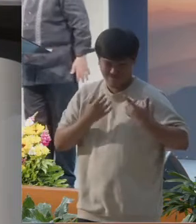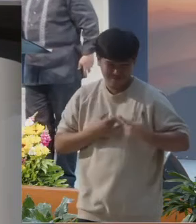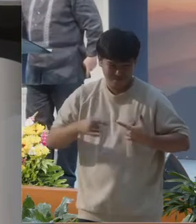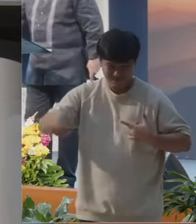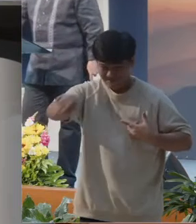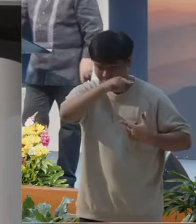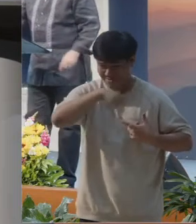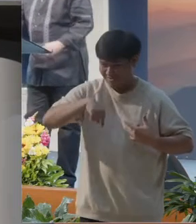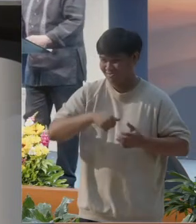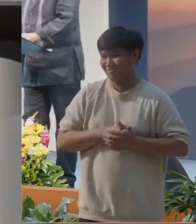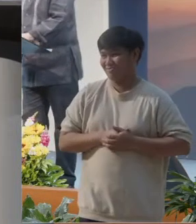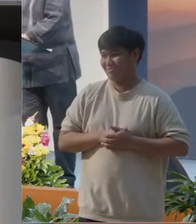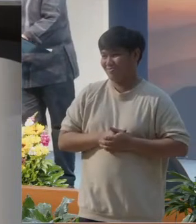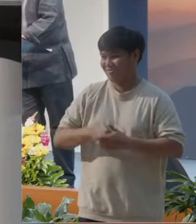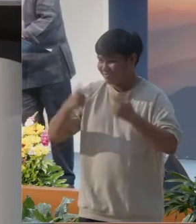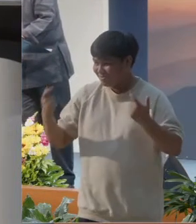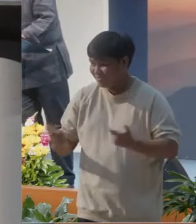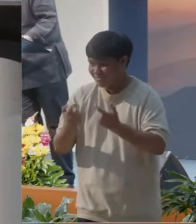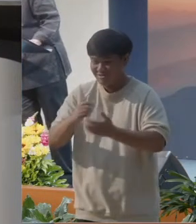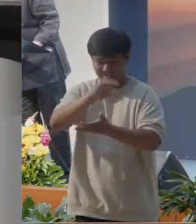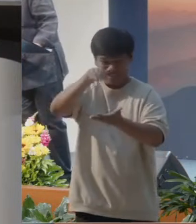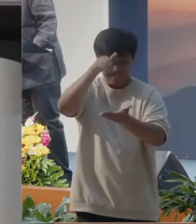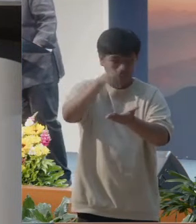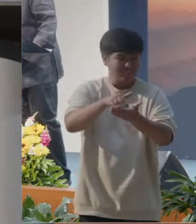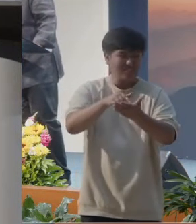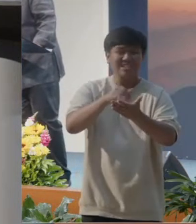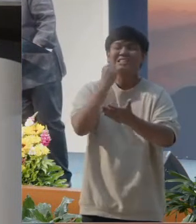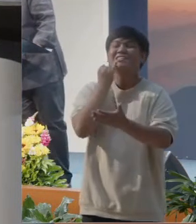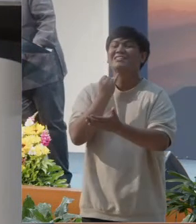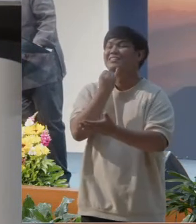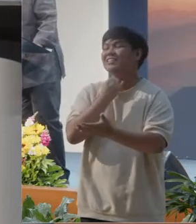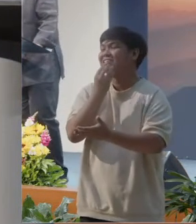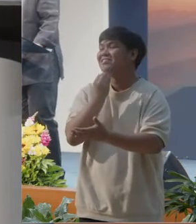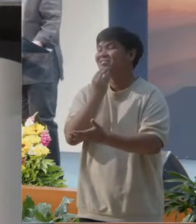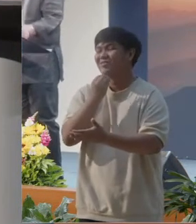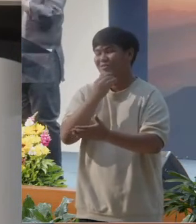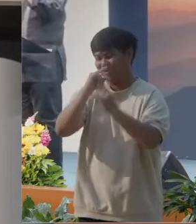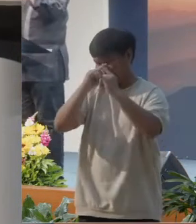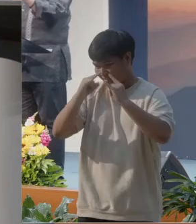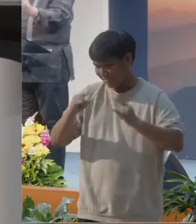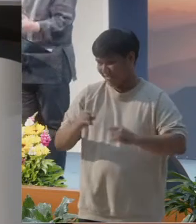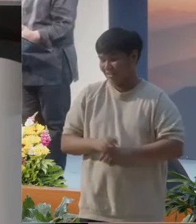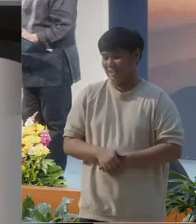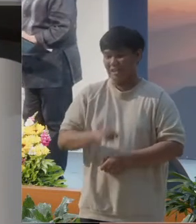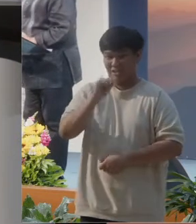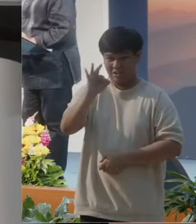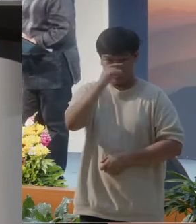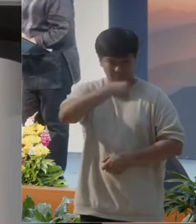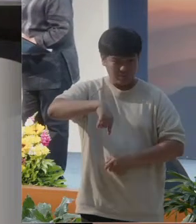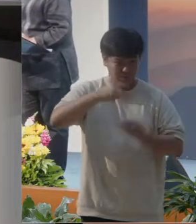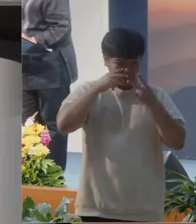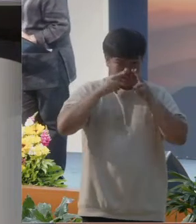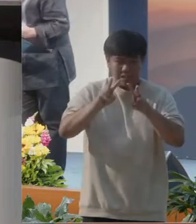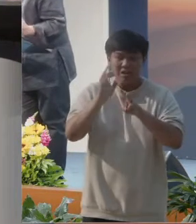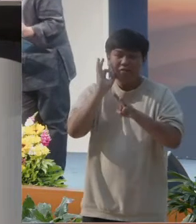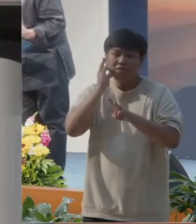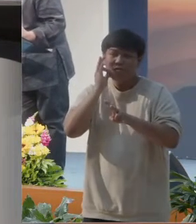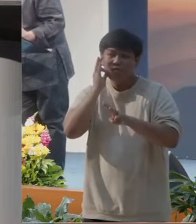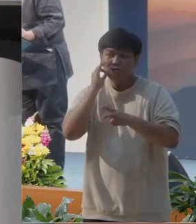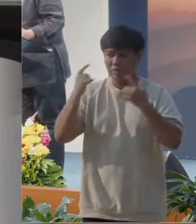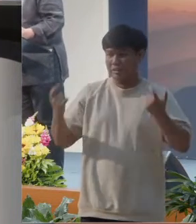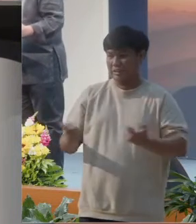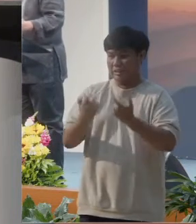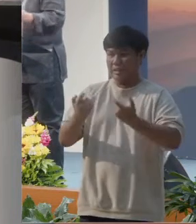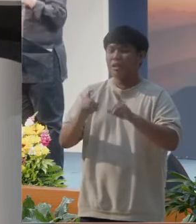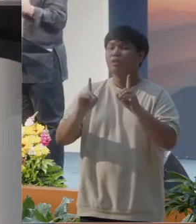nasa loob pala. Kaya nga po napakahalaga na kung nakita na natin ang bunga ng kasalanan, ang una po